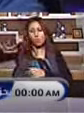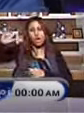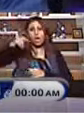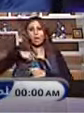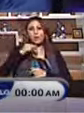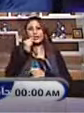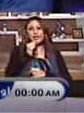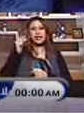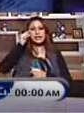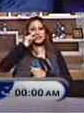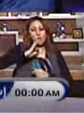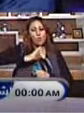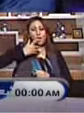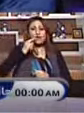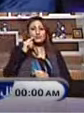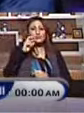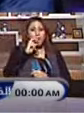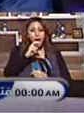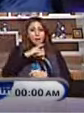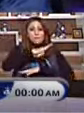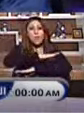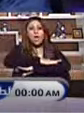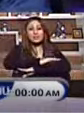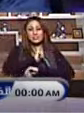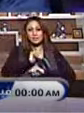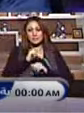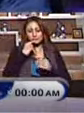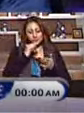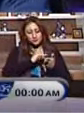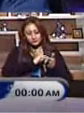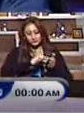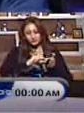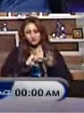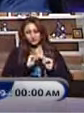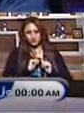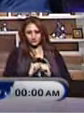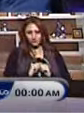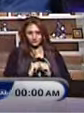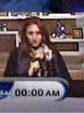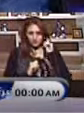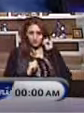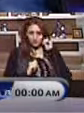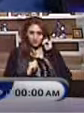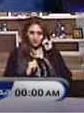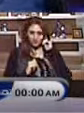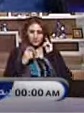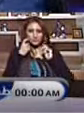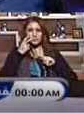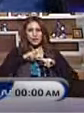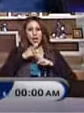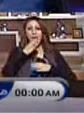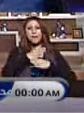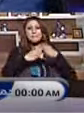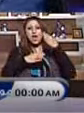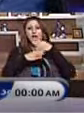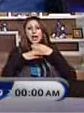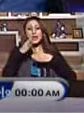ولي دين سبحان الله لما تحاور سيدنا ابراهيم مع ابيه هو يعلم ان اباه